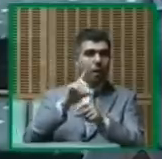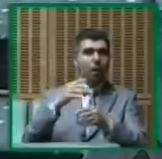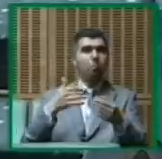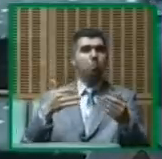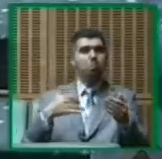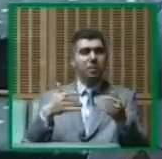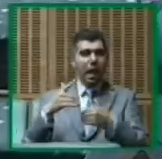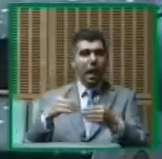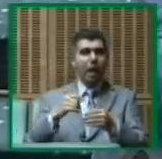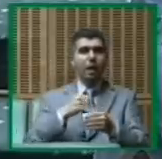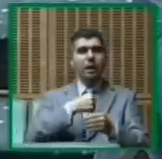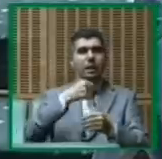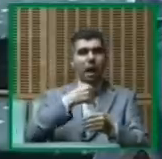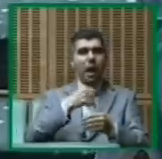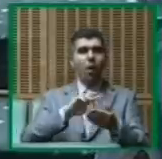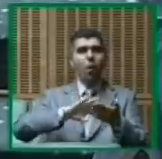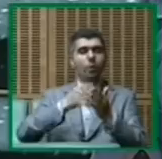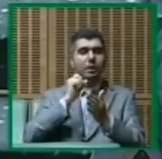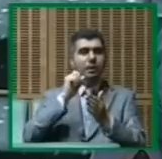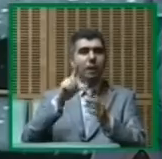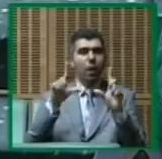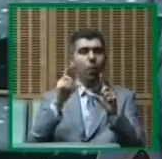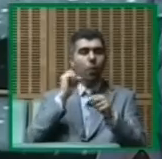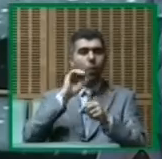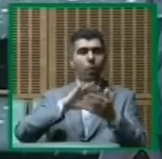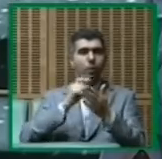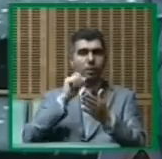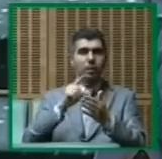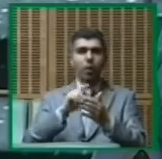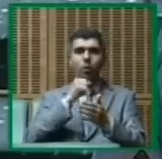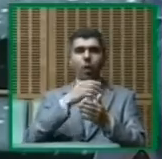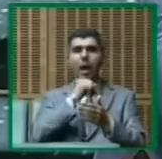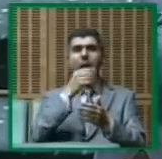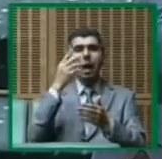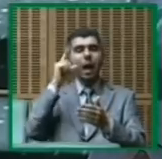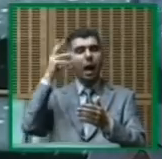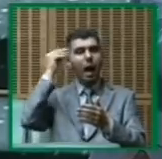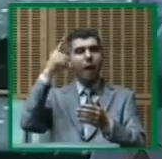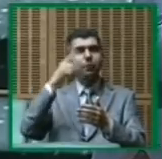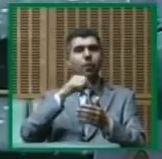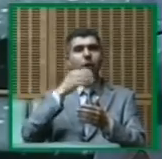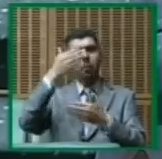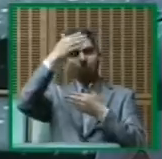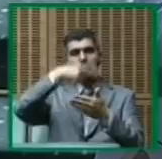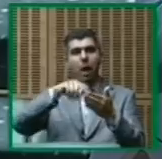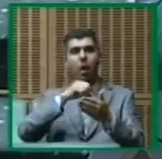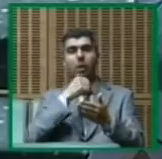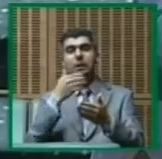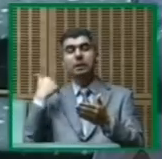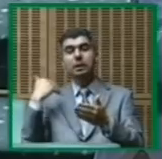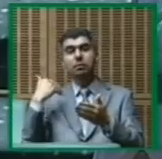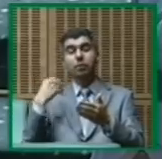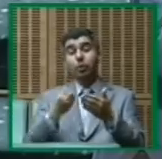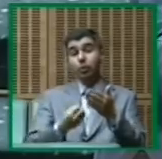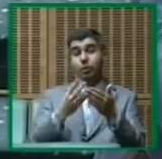نتيجة التطور اللي عرفوا المغرب آنذاك، عرفوا المغرب كمجتمع وكدولة، هذه المؤسسات تراجعت ولم